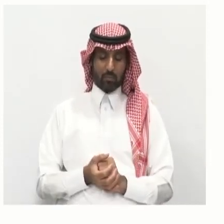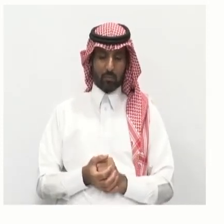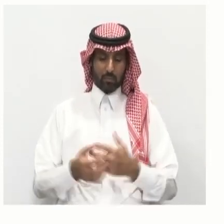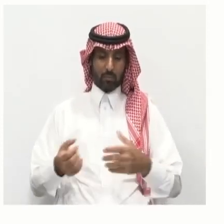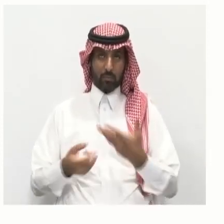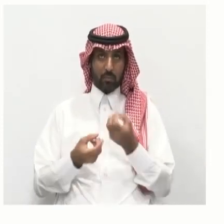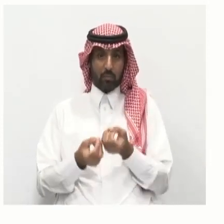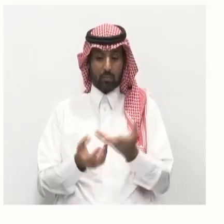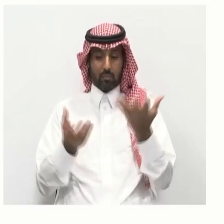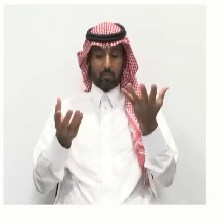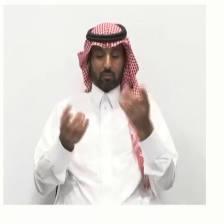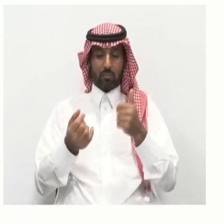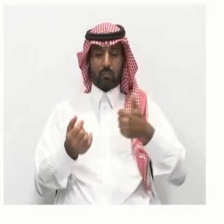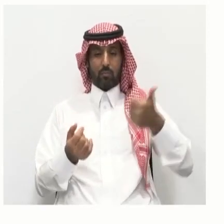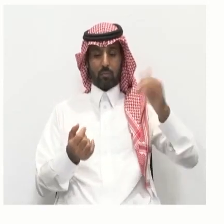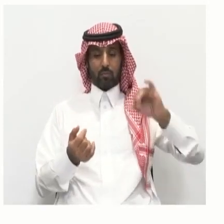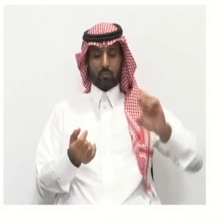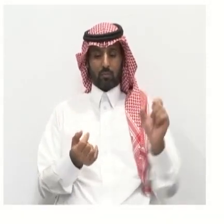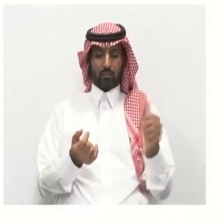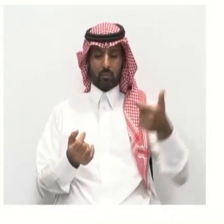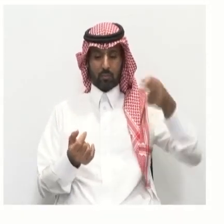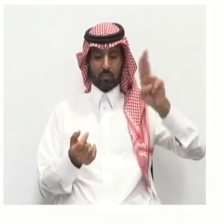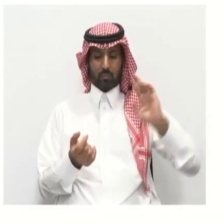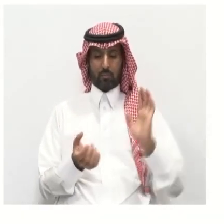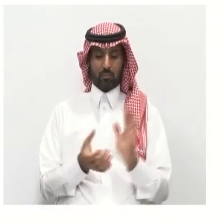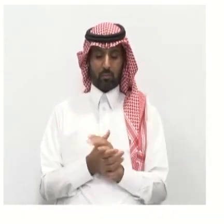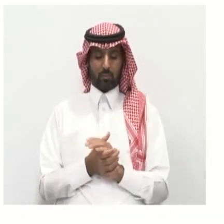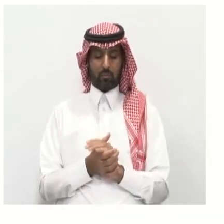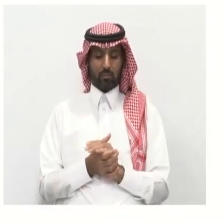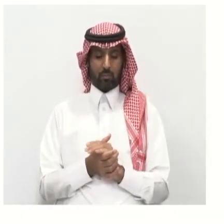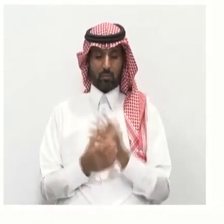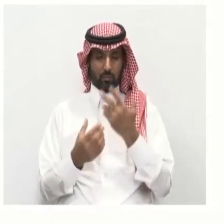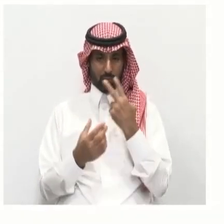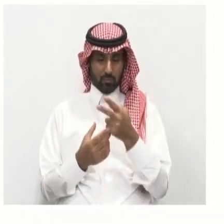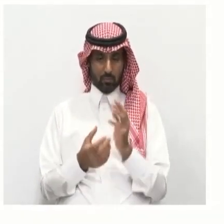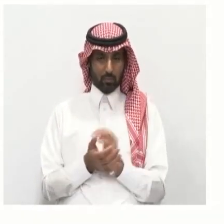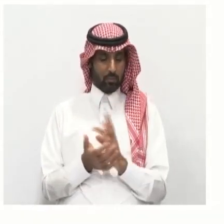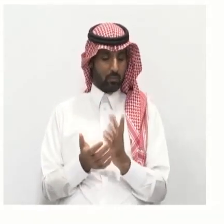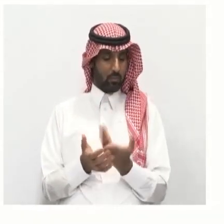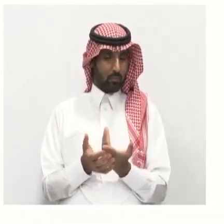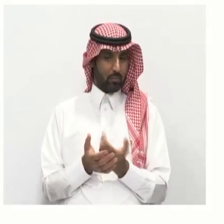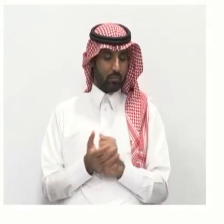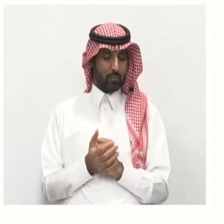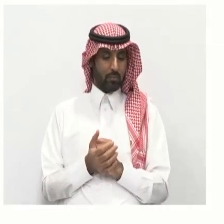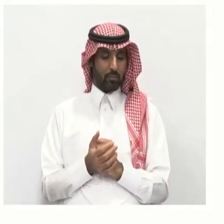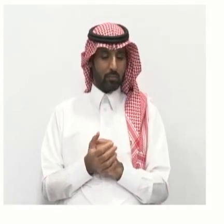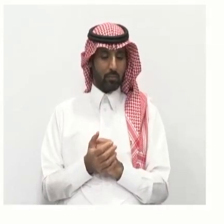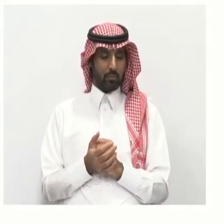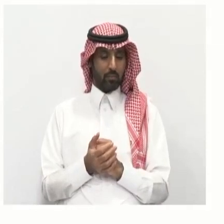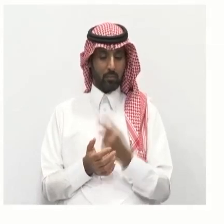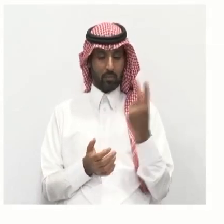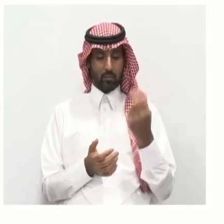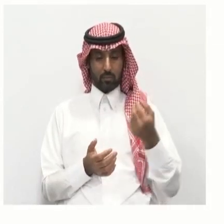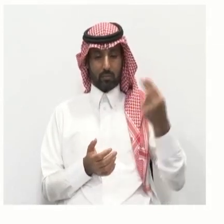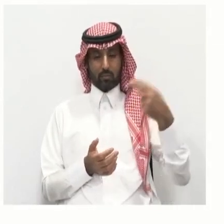الى ايش الى ايونات الى ايونات لاحظ انه 2